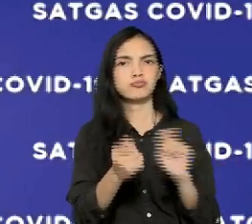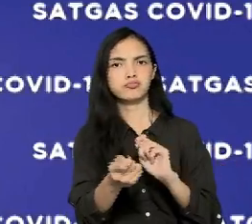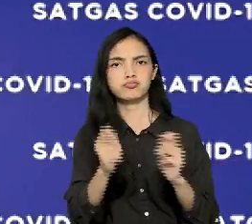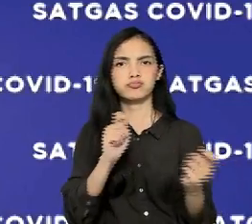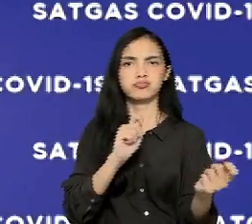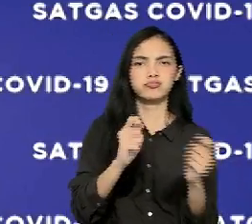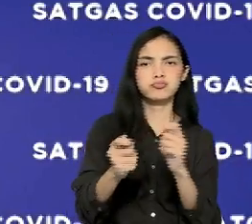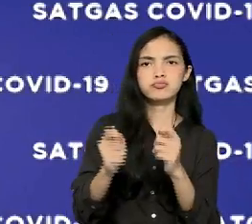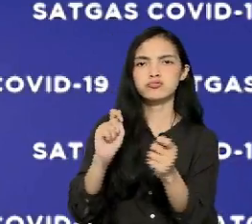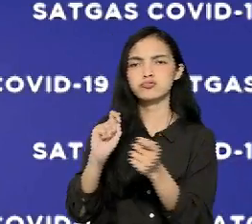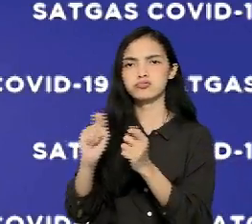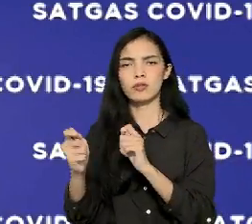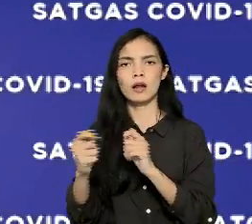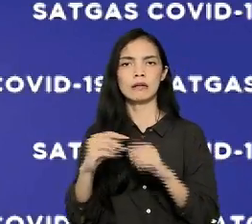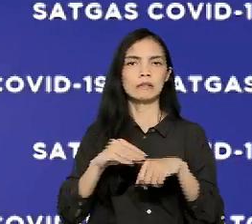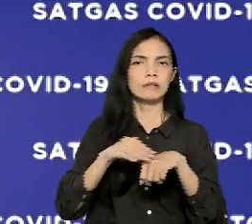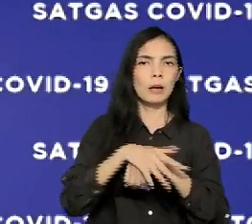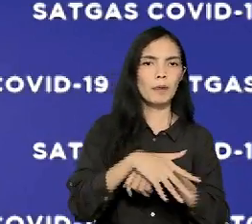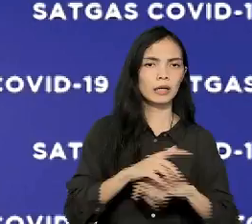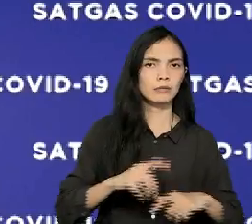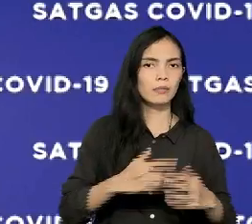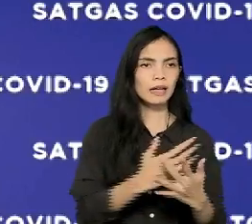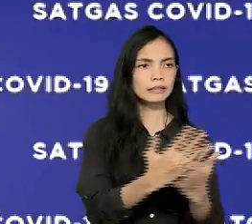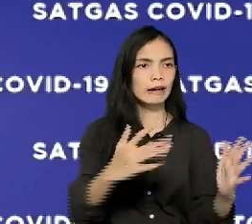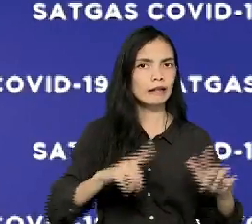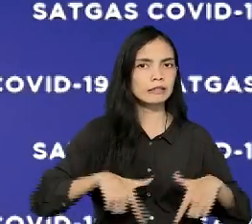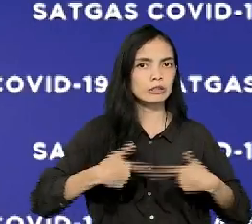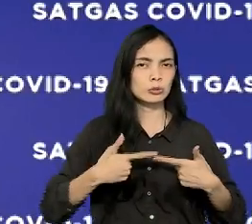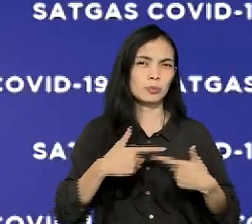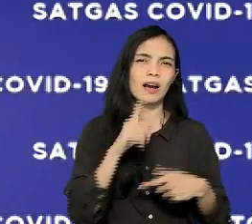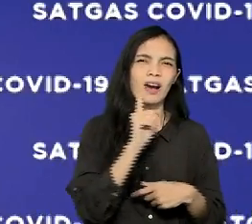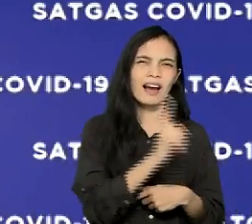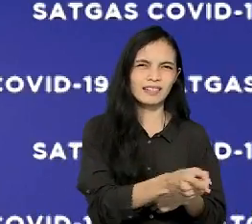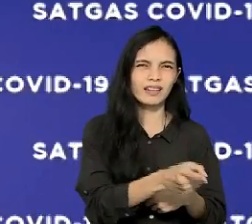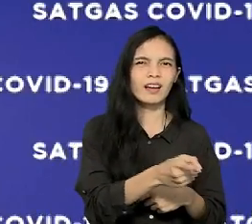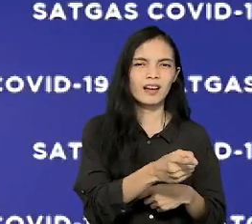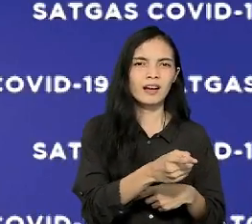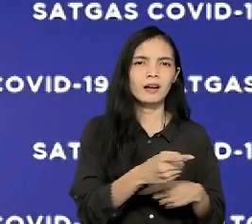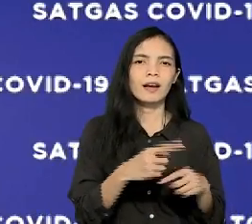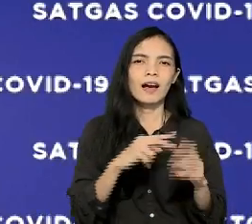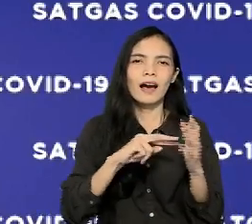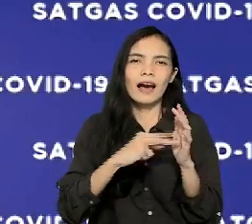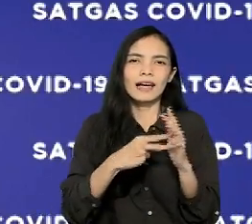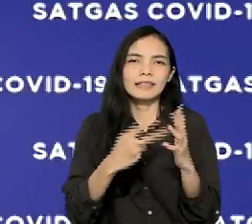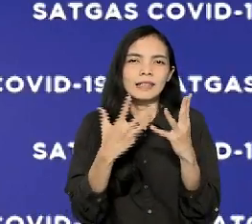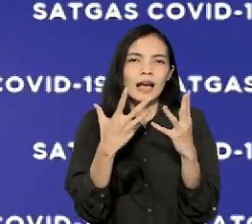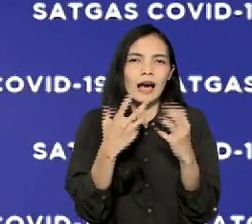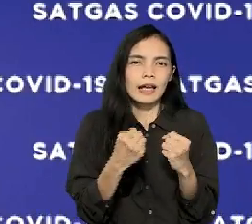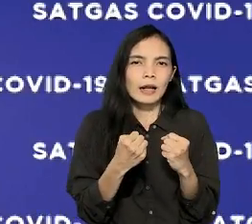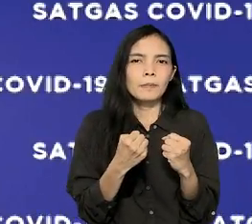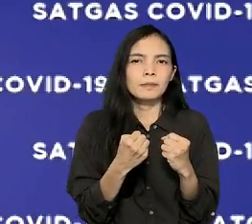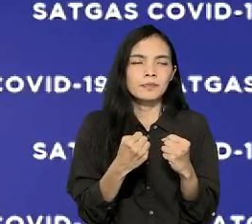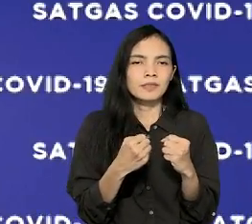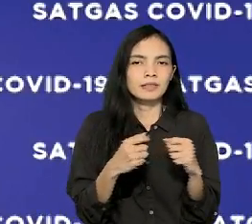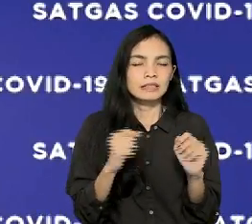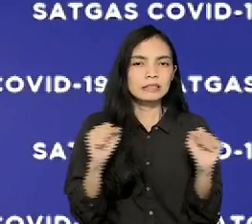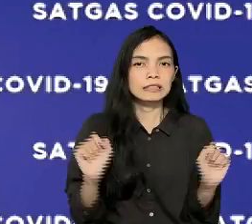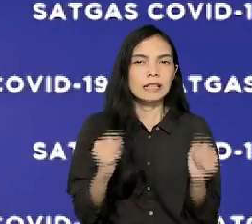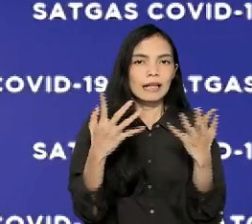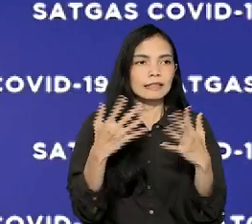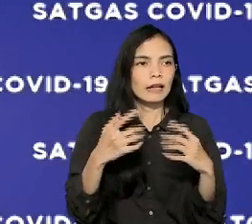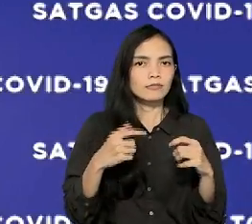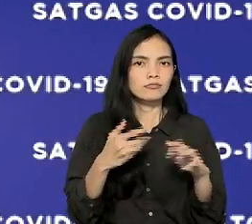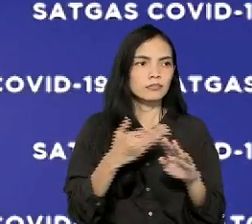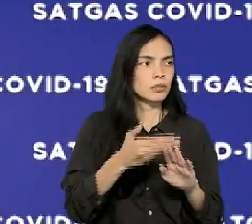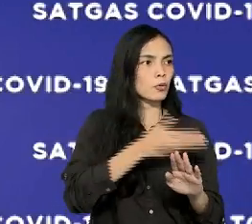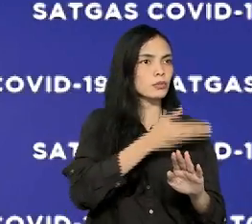ini sedikit banyak mempengaruhi kehidupan masyarakat. Untuk itu, diharapkan kumpulan peristiwa ini